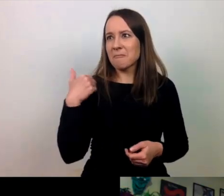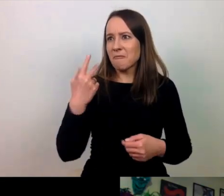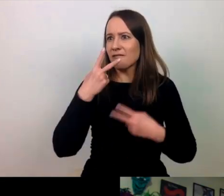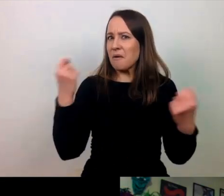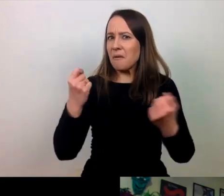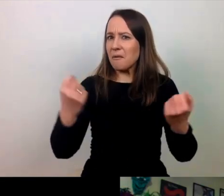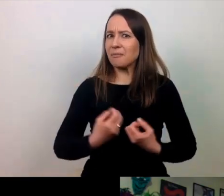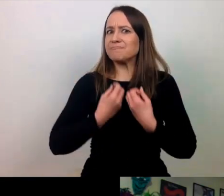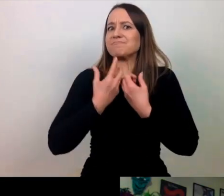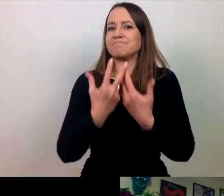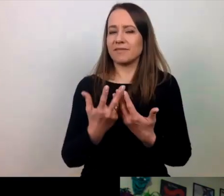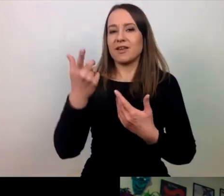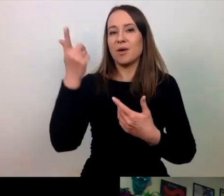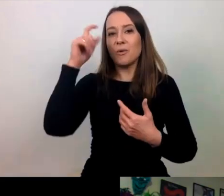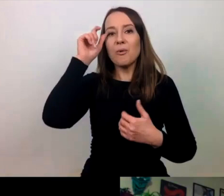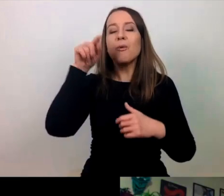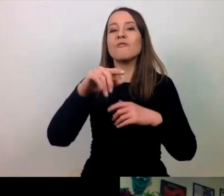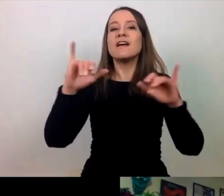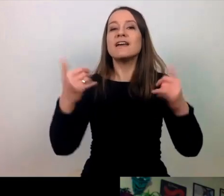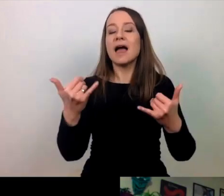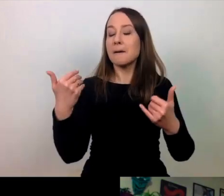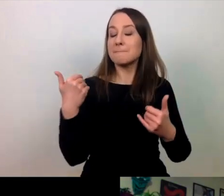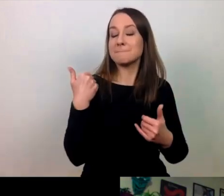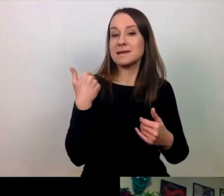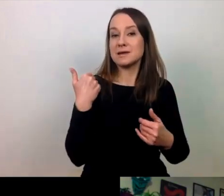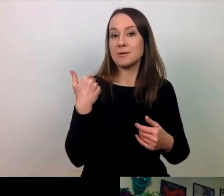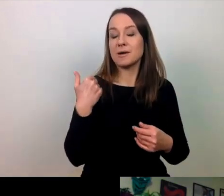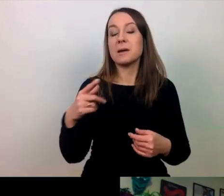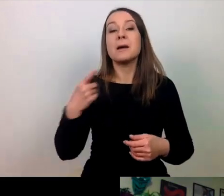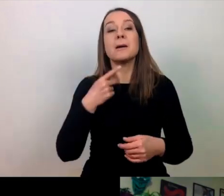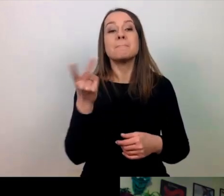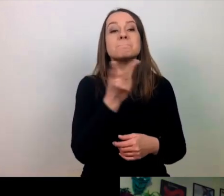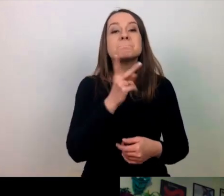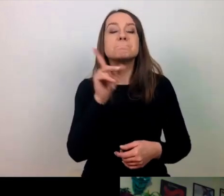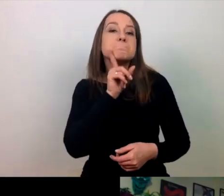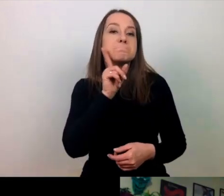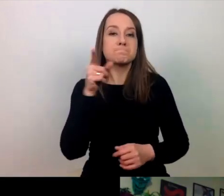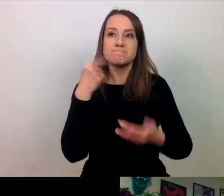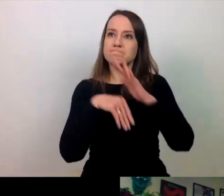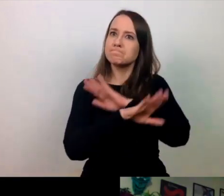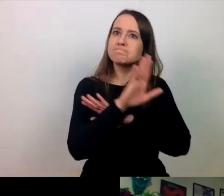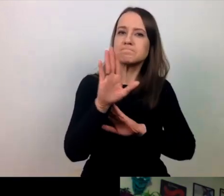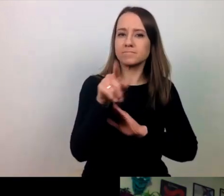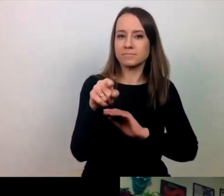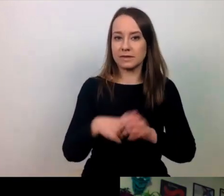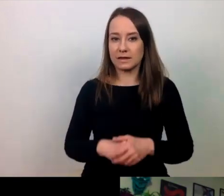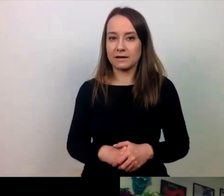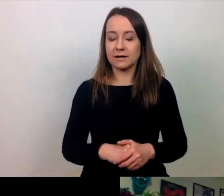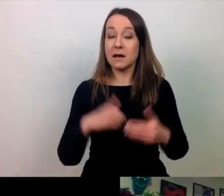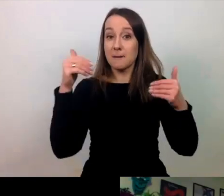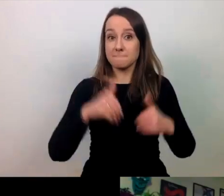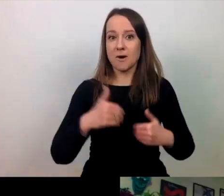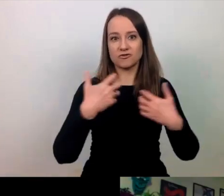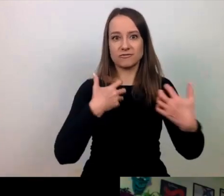no, w tych scenach między tymi dwoma postaciami. I zresztą można grę aktorską tego